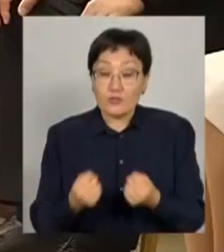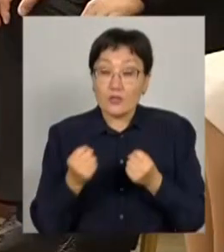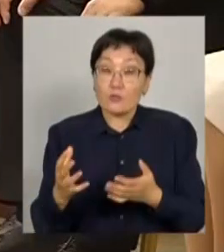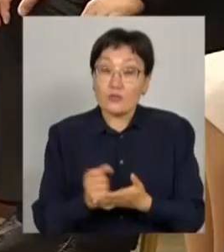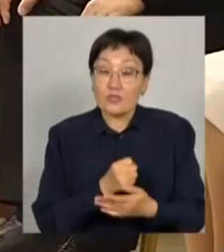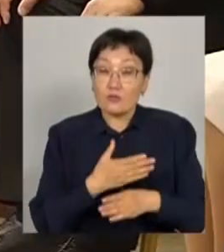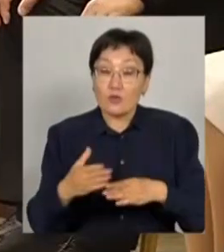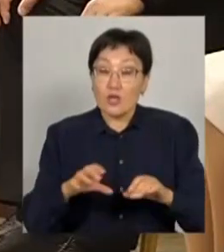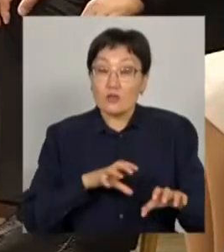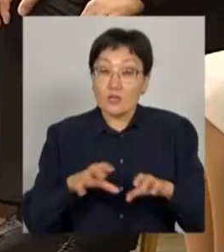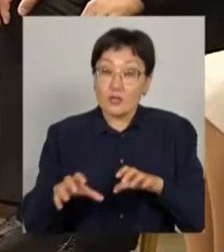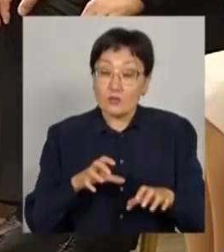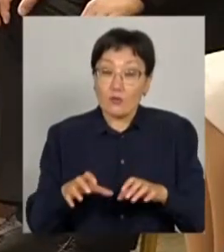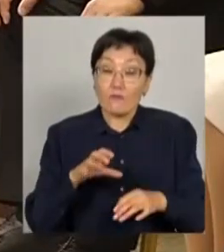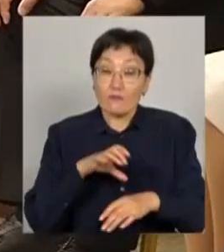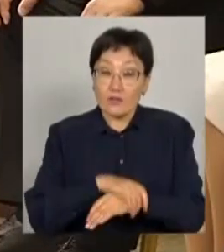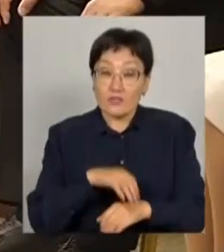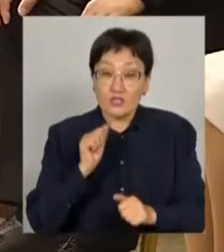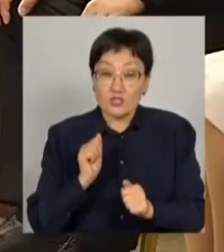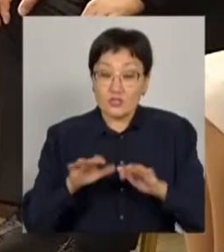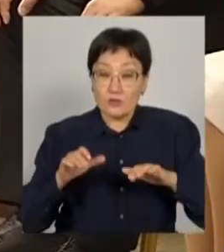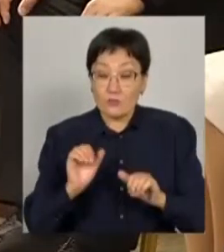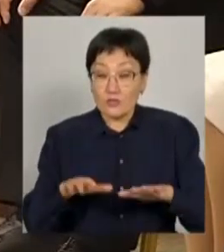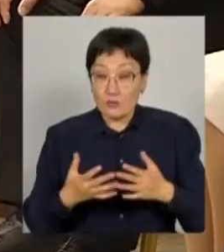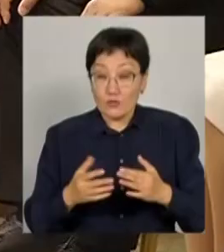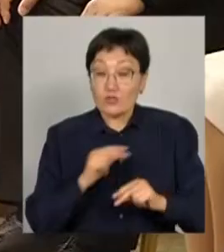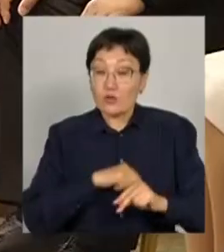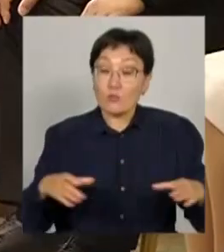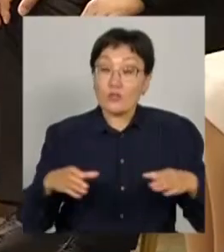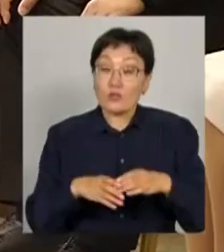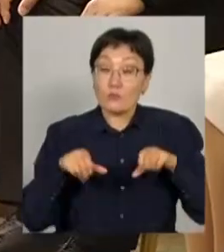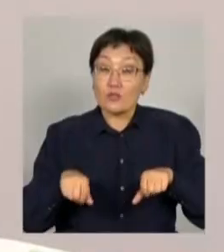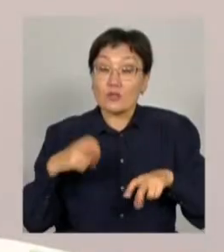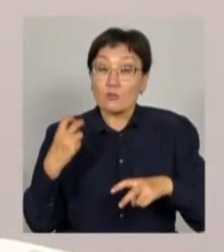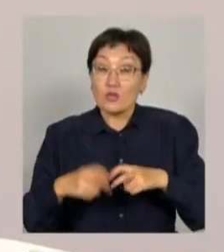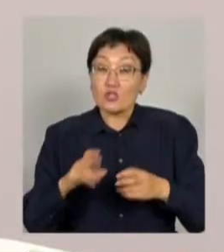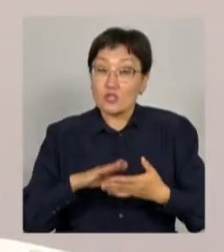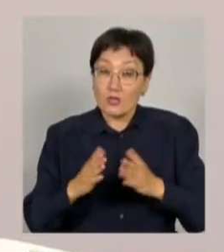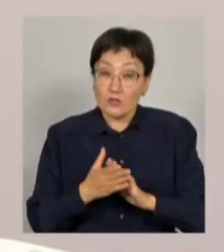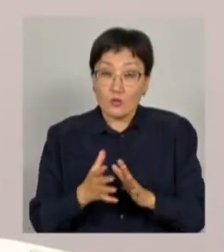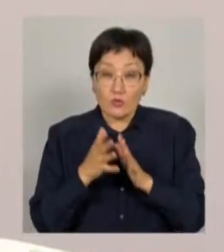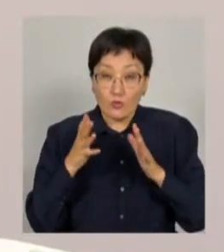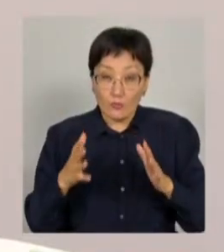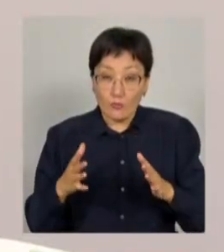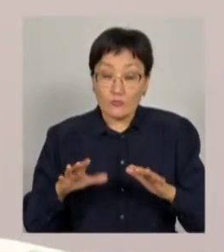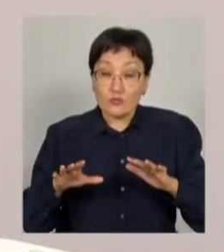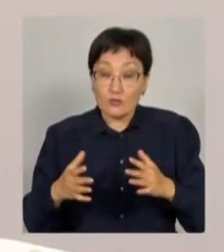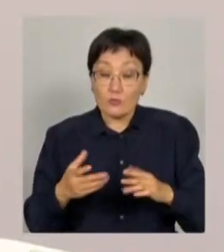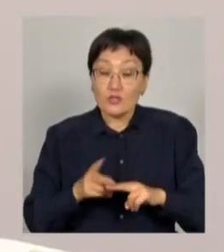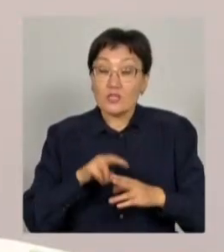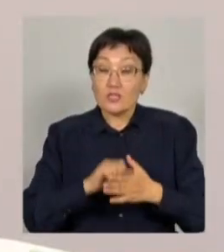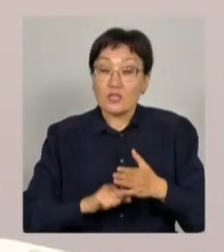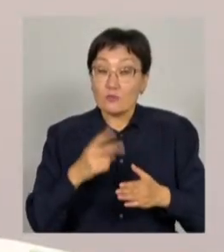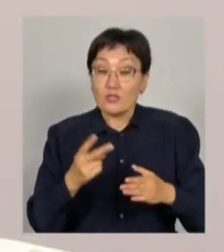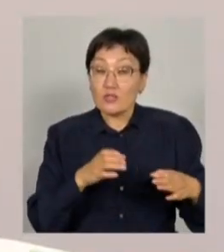кезде алаяқтық жасау фактілері жиі ұшырасады. Еңбек ұжымдарының құқығын таптау жағдайлары да кең таралған. Осының салдарынан екі